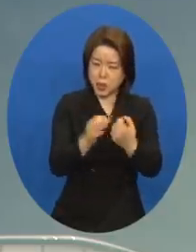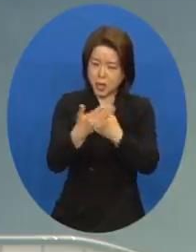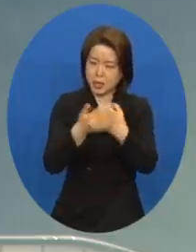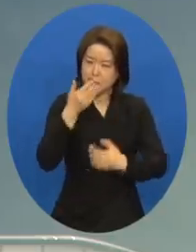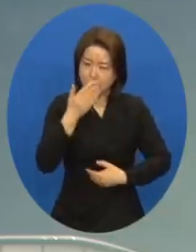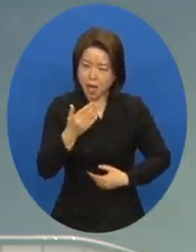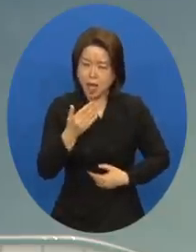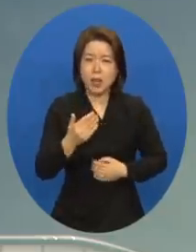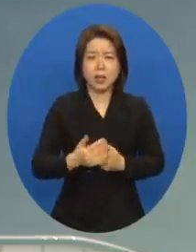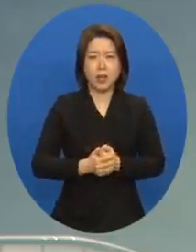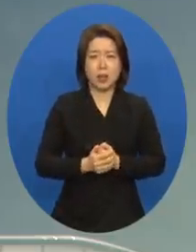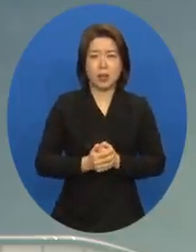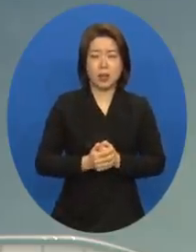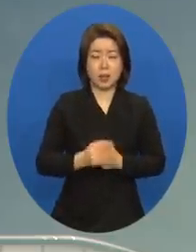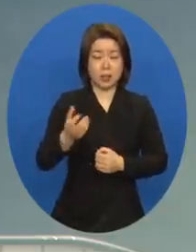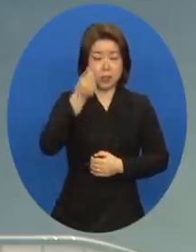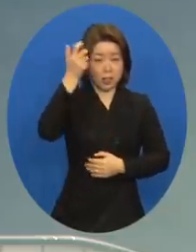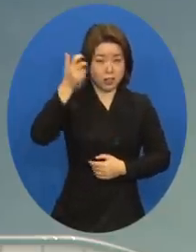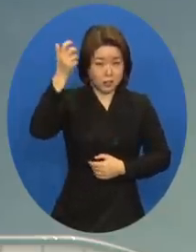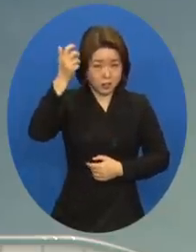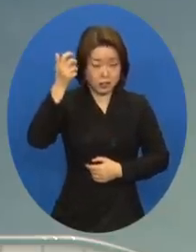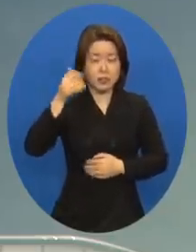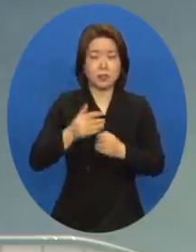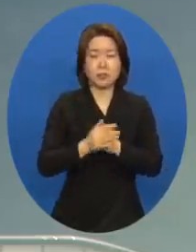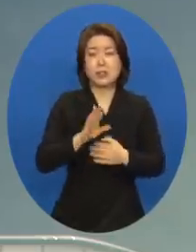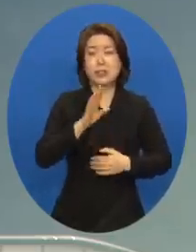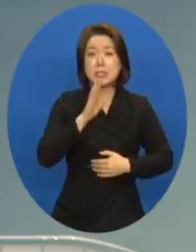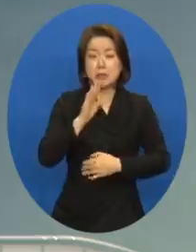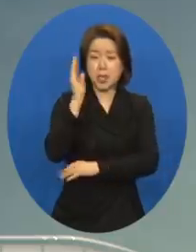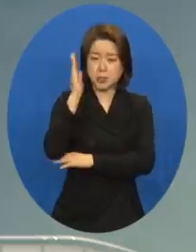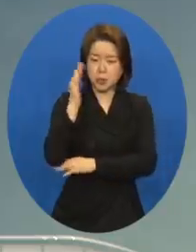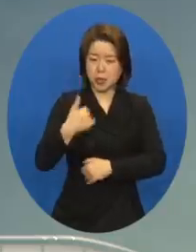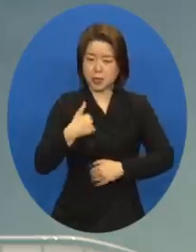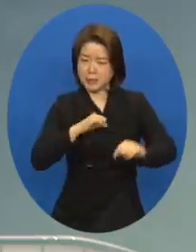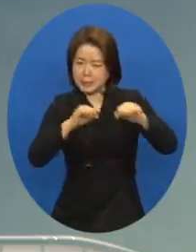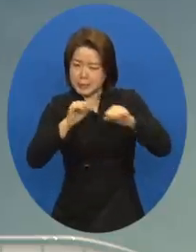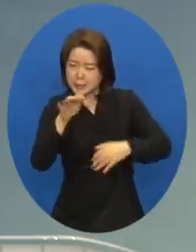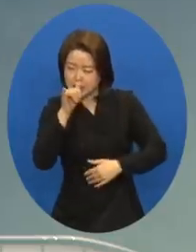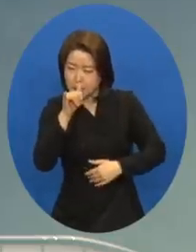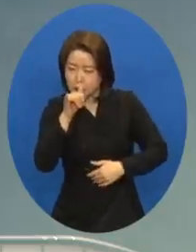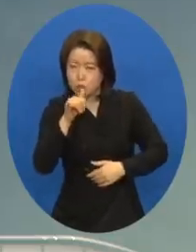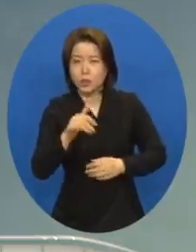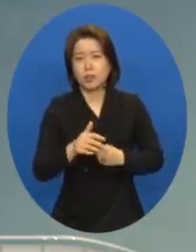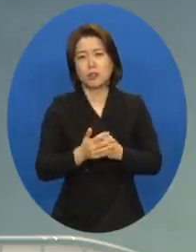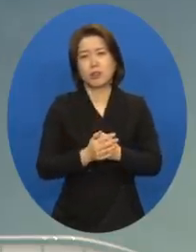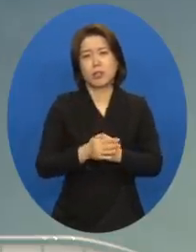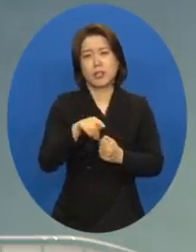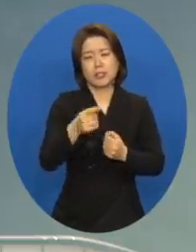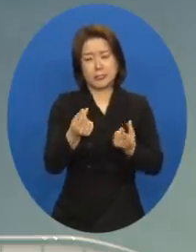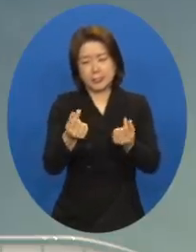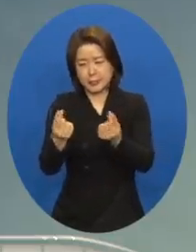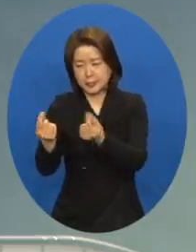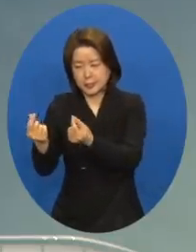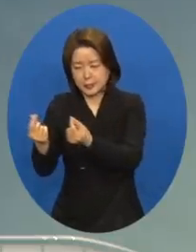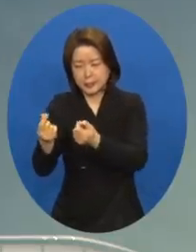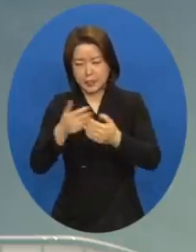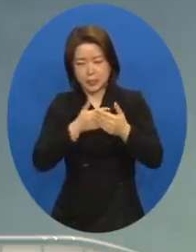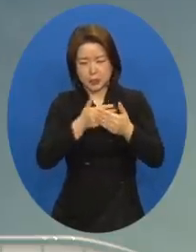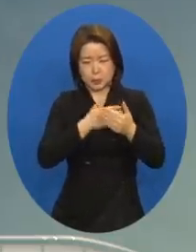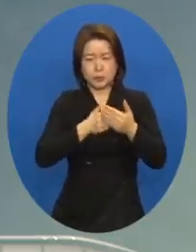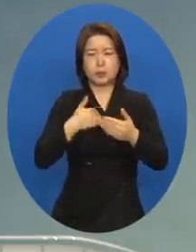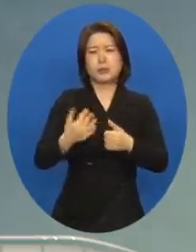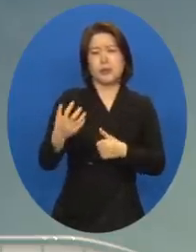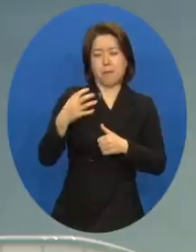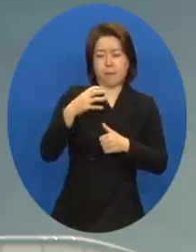될까? 성령께서는 정말 설교 때 역사해 주실까? 그런 두려움이 저를